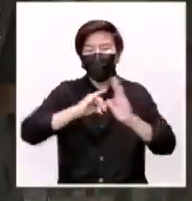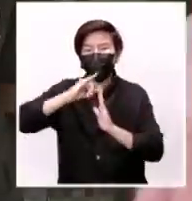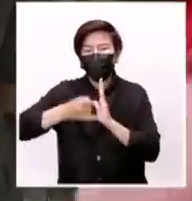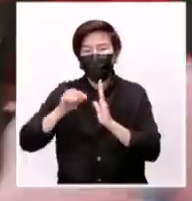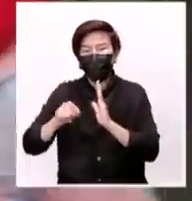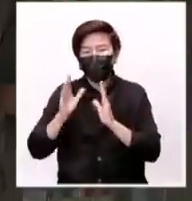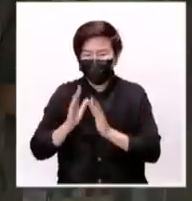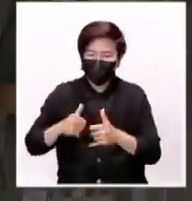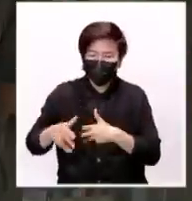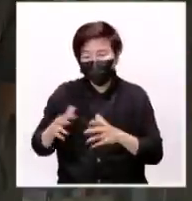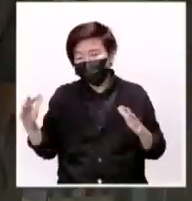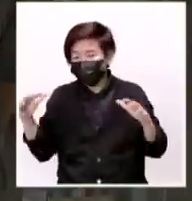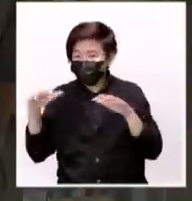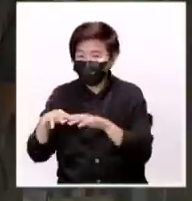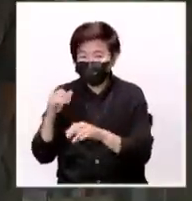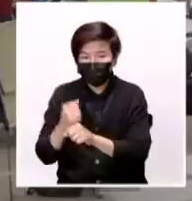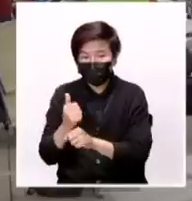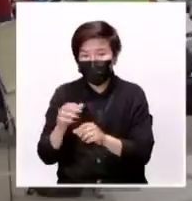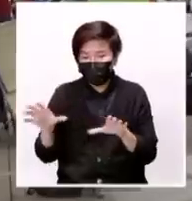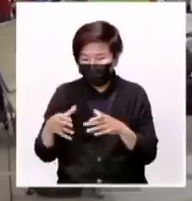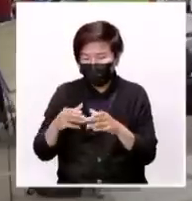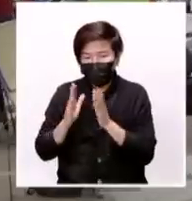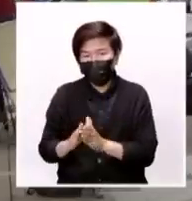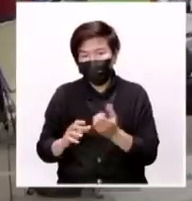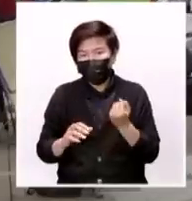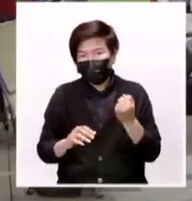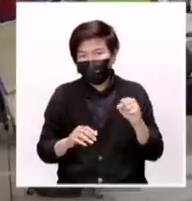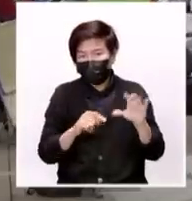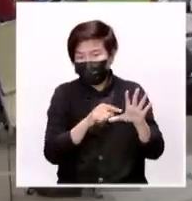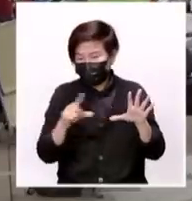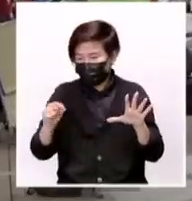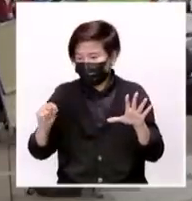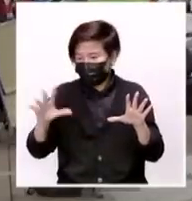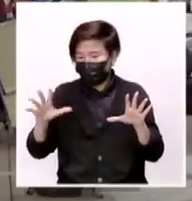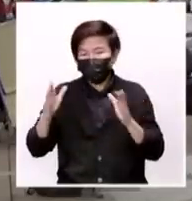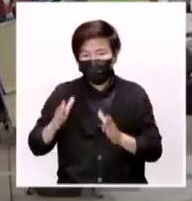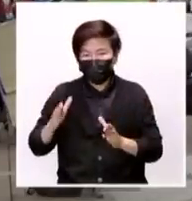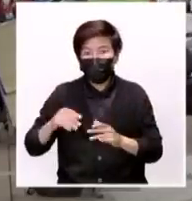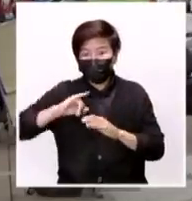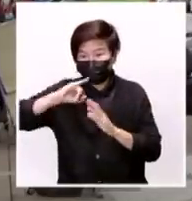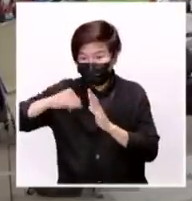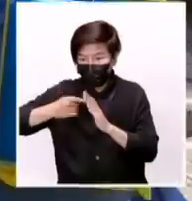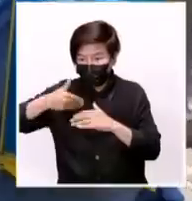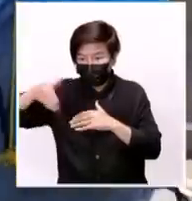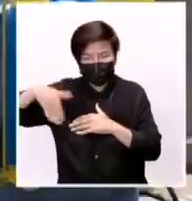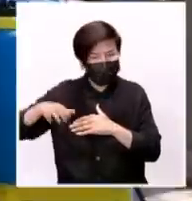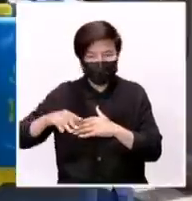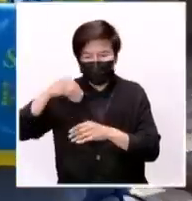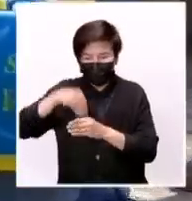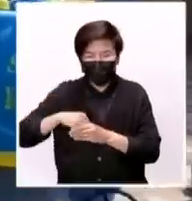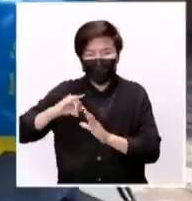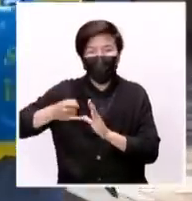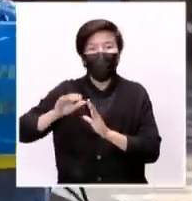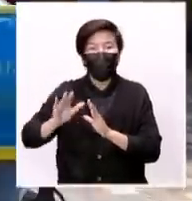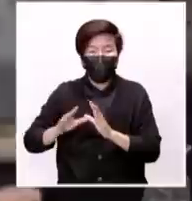มกลุ่มกันได้ภายในกลุ่มประมาณ 15-25 คนโดยไม่ได้เดินทางข้ามเขตทีนี้มาตรการคุมเข้มของมาเลเซียมือขึ้นขณะที่ตอน